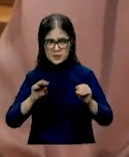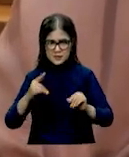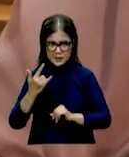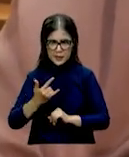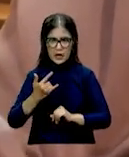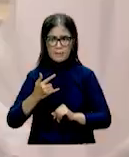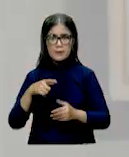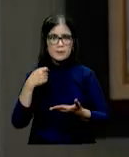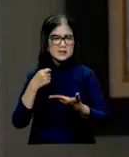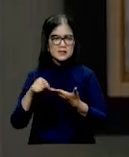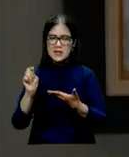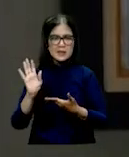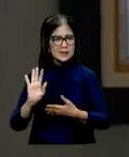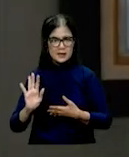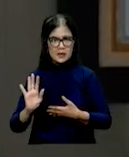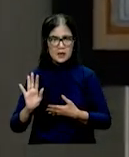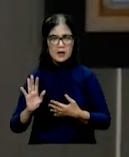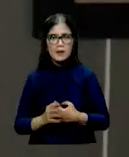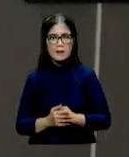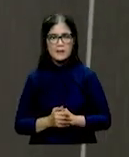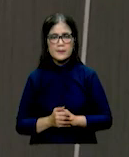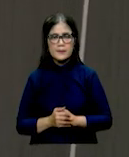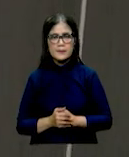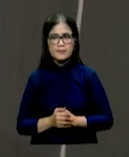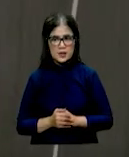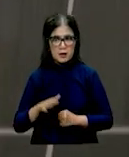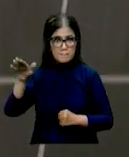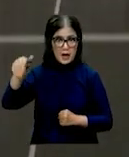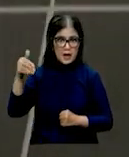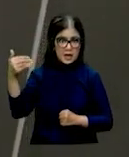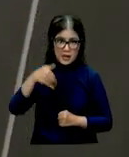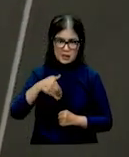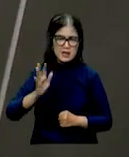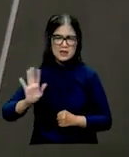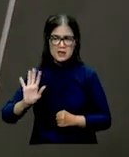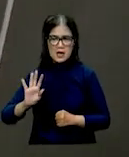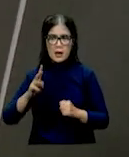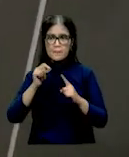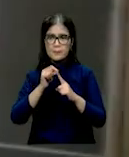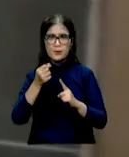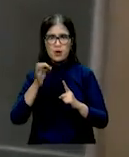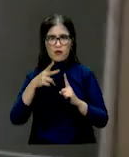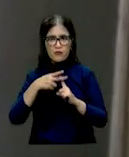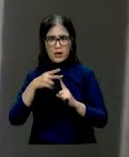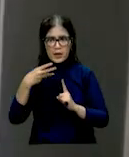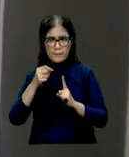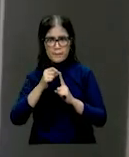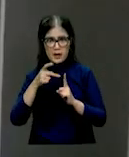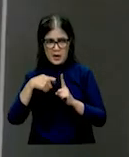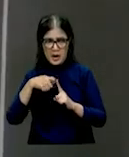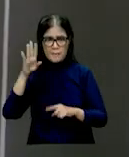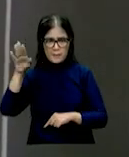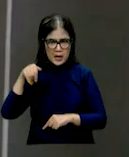atau diskorsing. Setelah mangkir dari panggilan, terlapor Profesor ETH kembali dipanggil Kamis 29